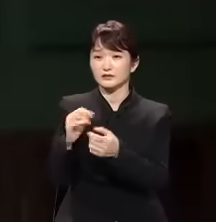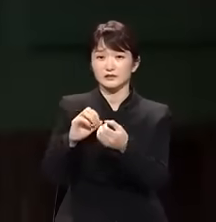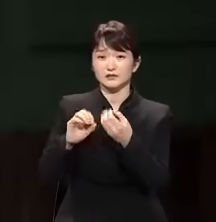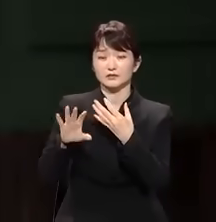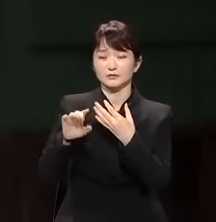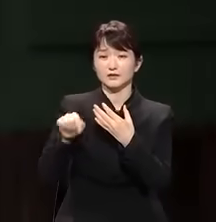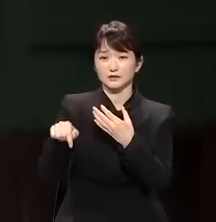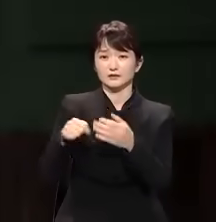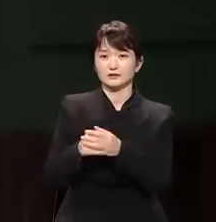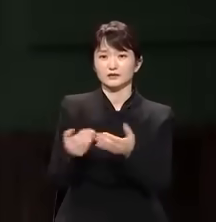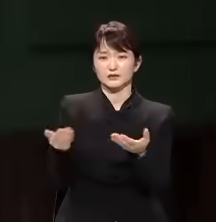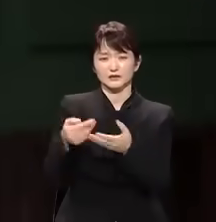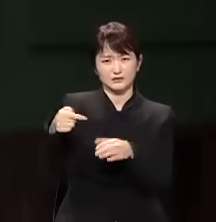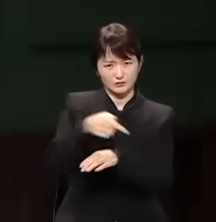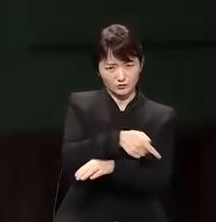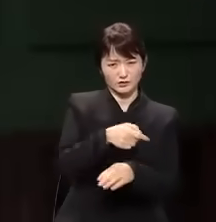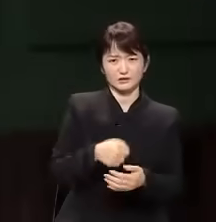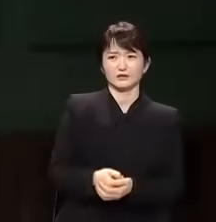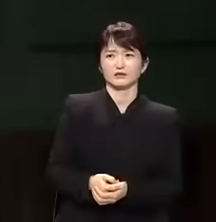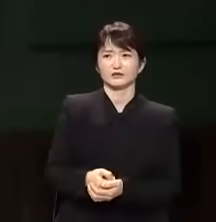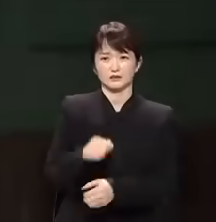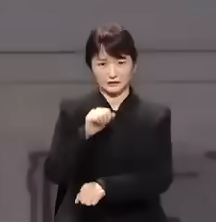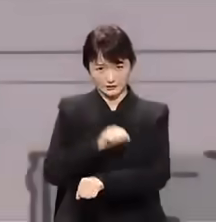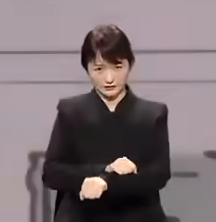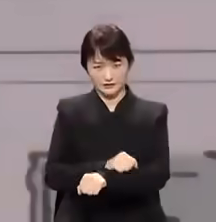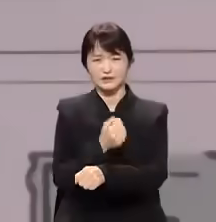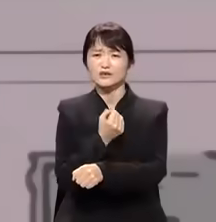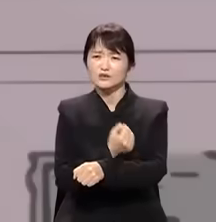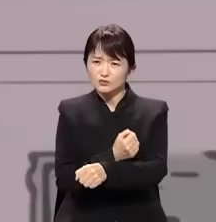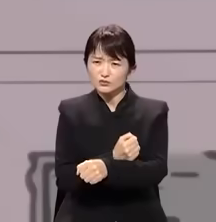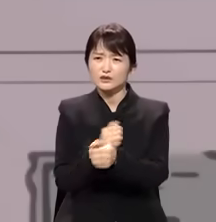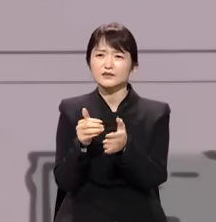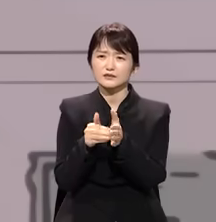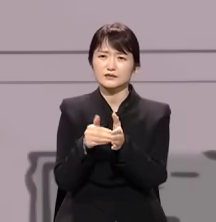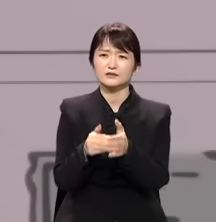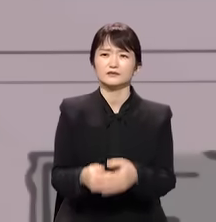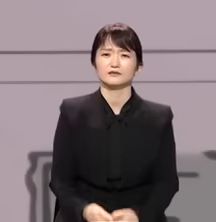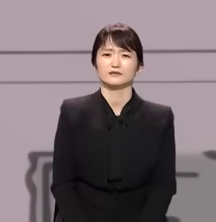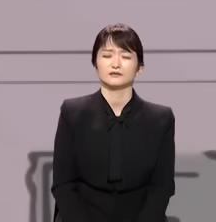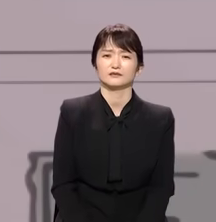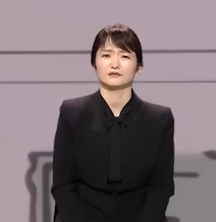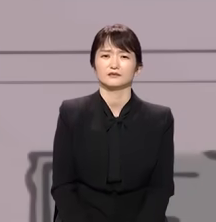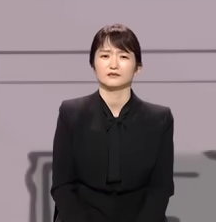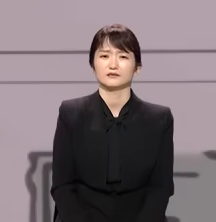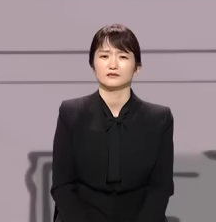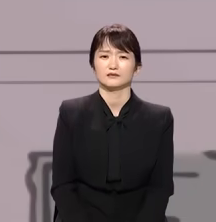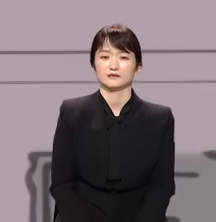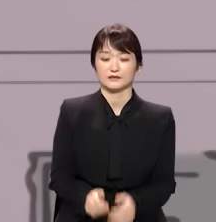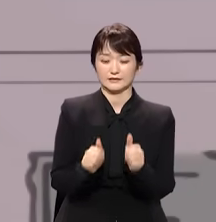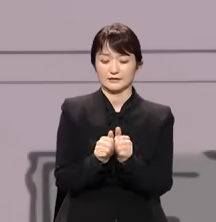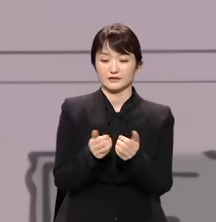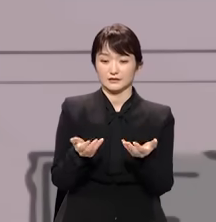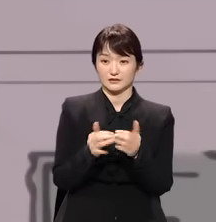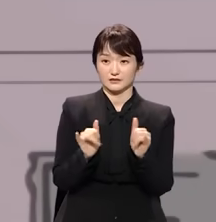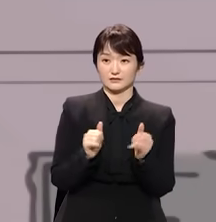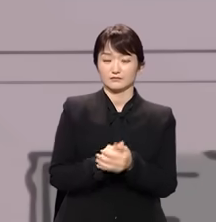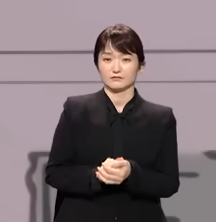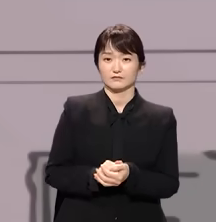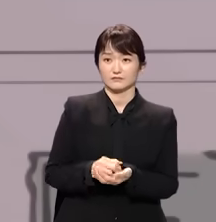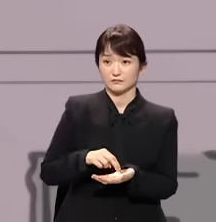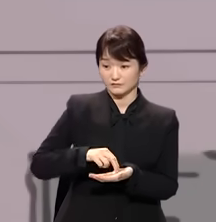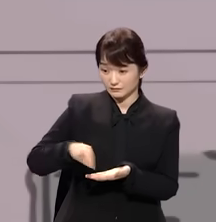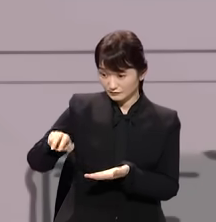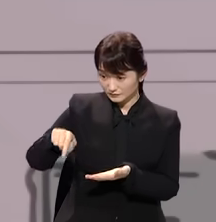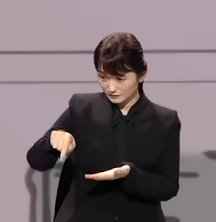얘기 제외하고는 뭐 그래 잘했다 수고했어 내일 보자이 정도 무미 건조한 투입니다 그런데이 남자 직원은 아니 이모티콘 없으면